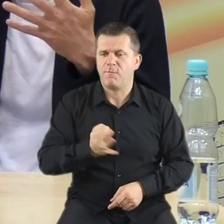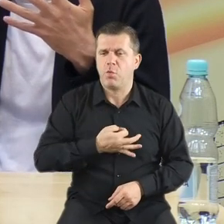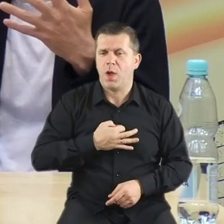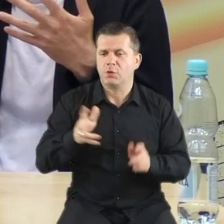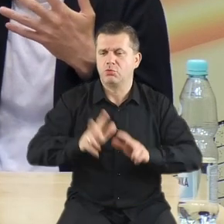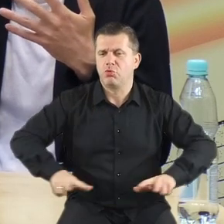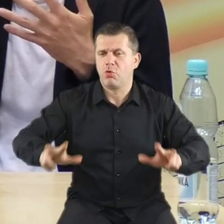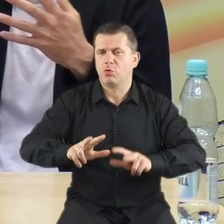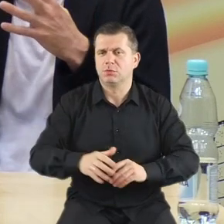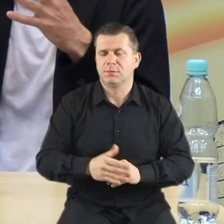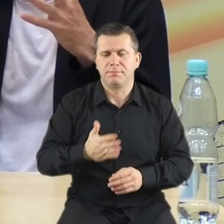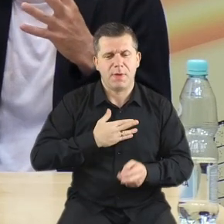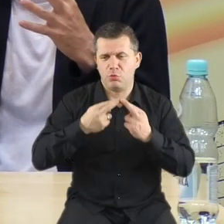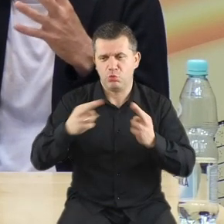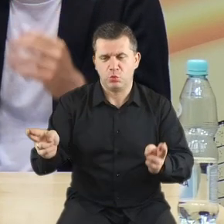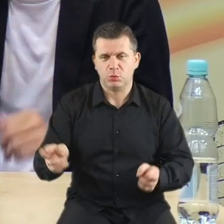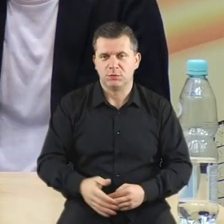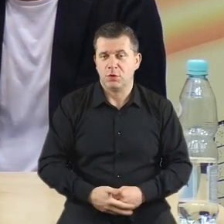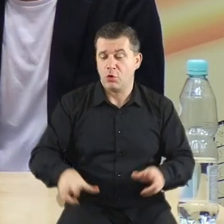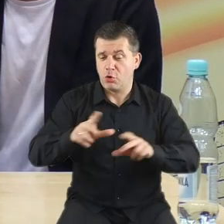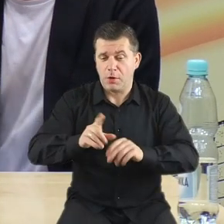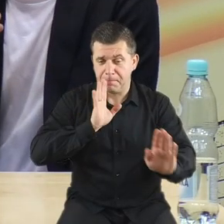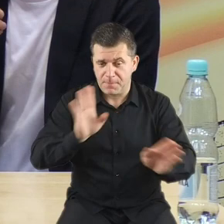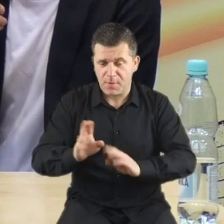być diametralnie różne. Może rodzina jest ta sama przecież.